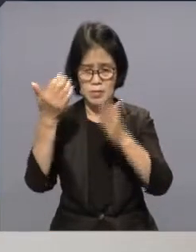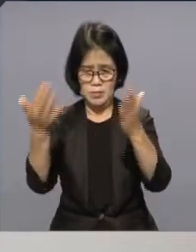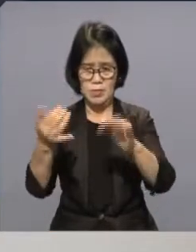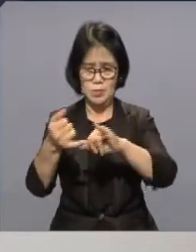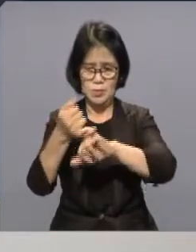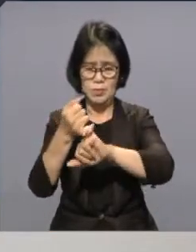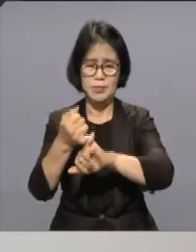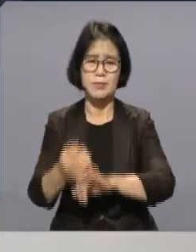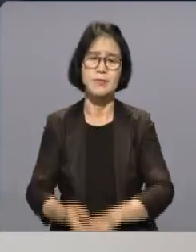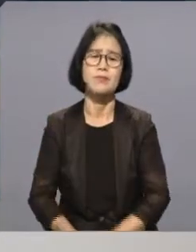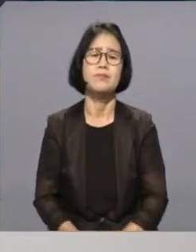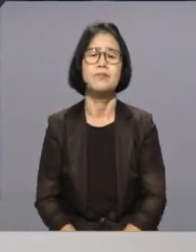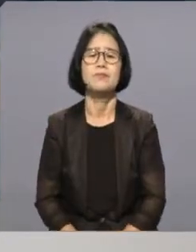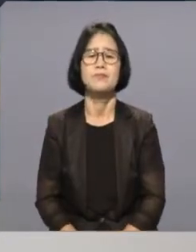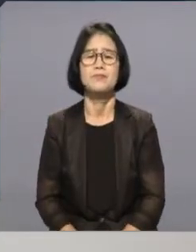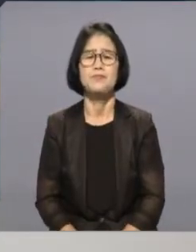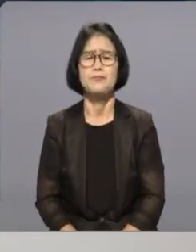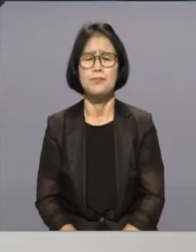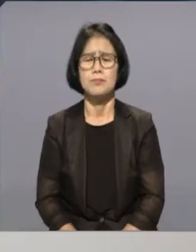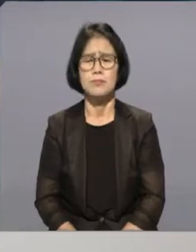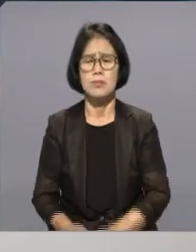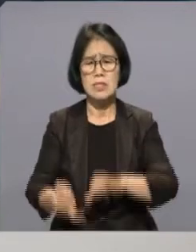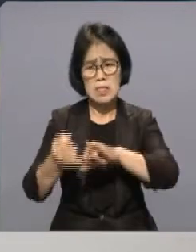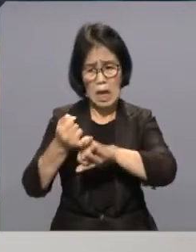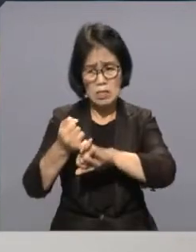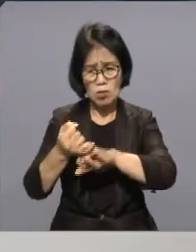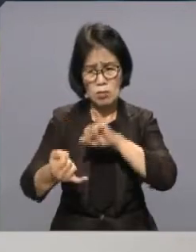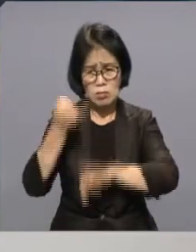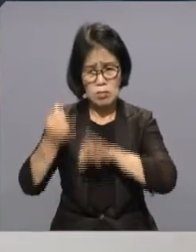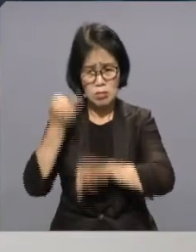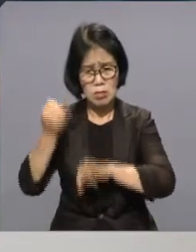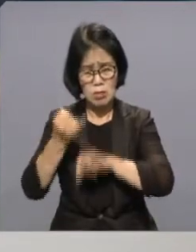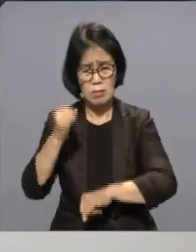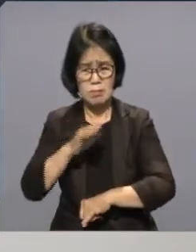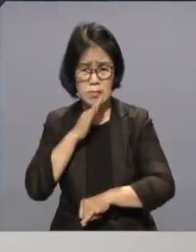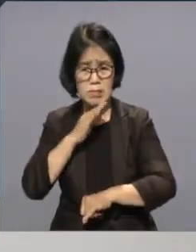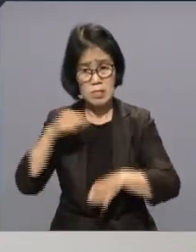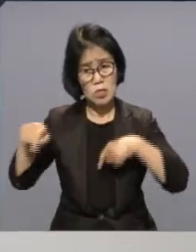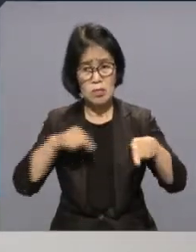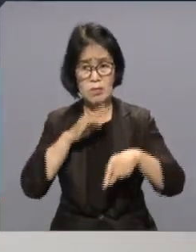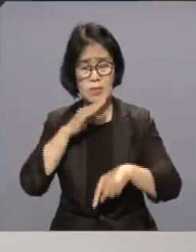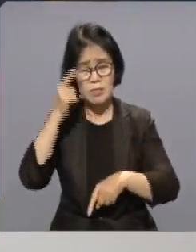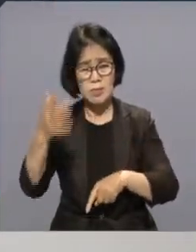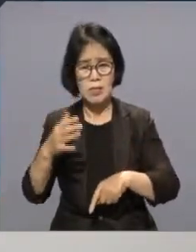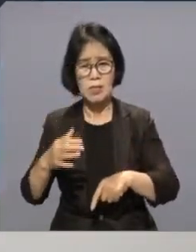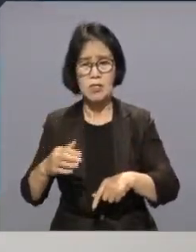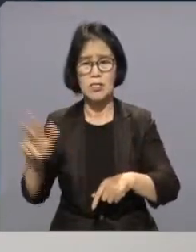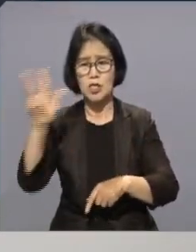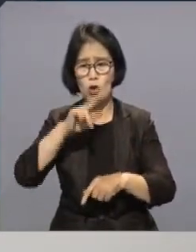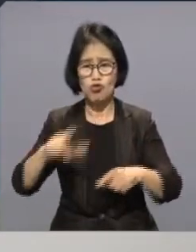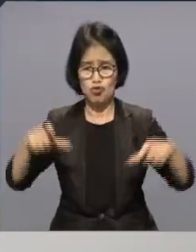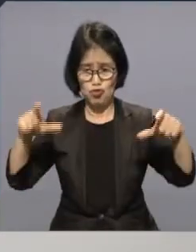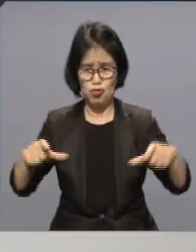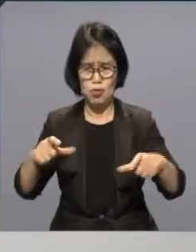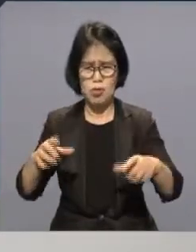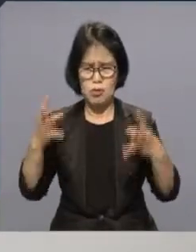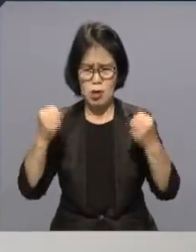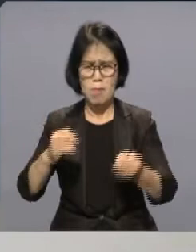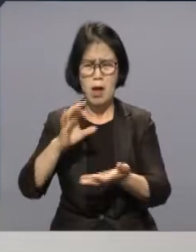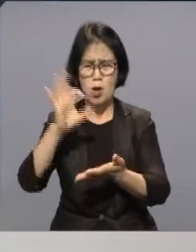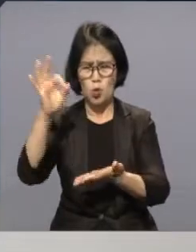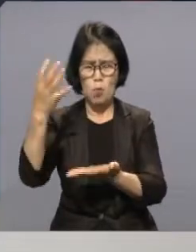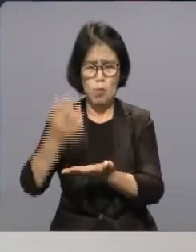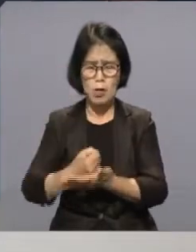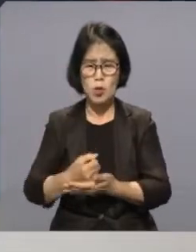하겠습니다. 지키지 못할 약속 남발이 정치일까요? 전국 광역의회 중 가장 많은 의정비 받아